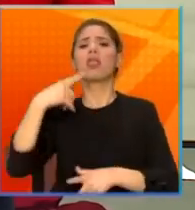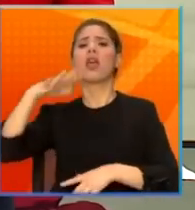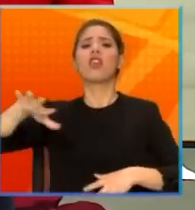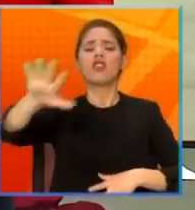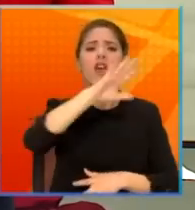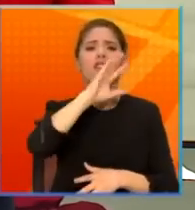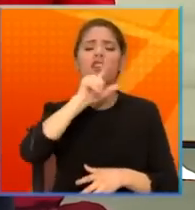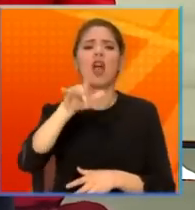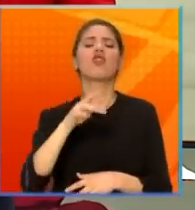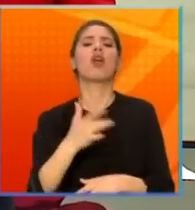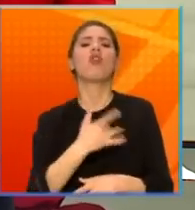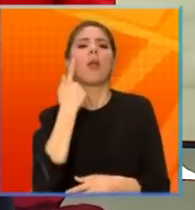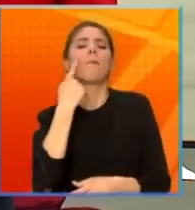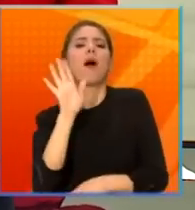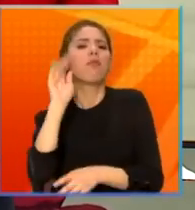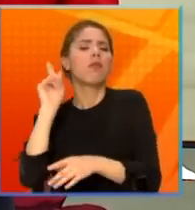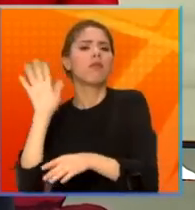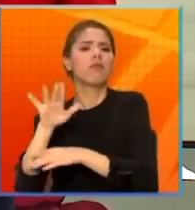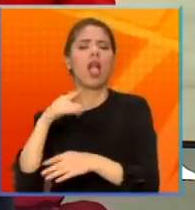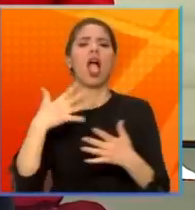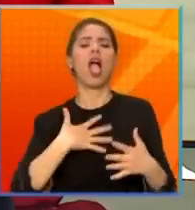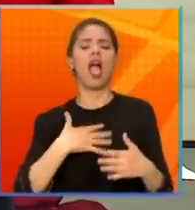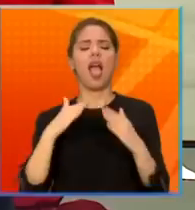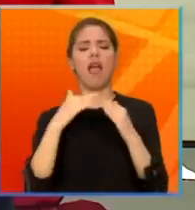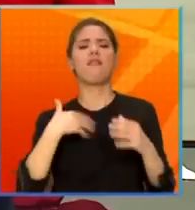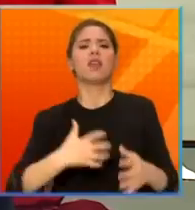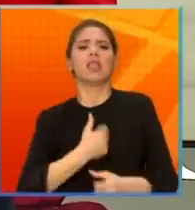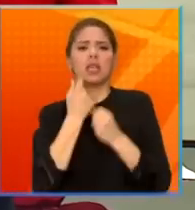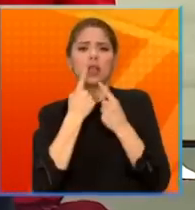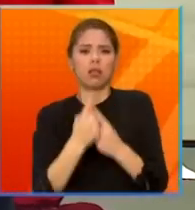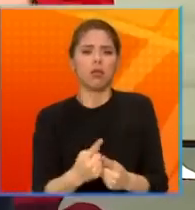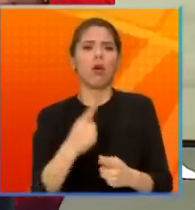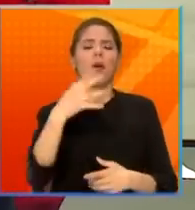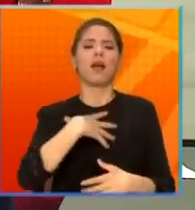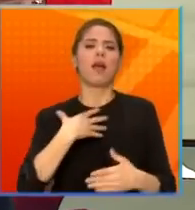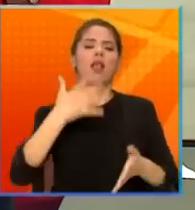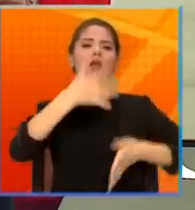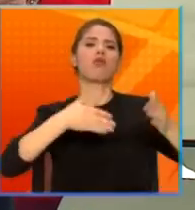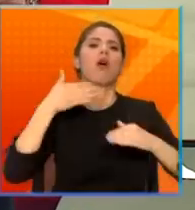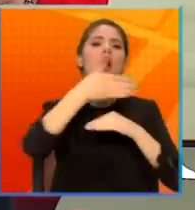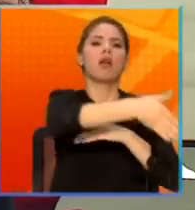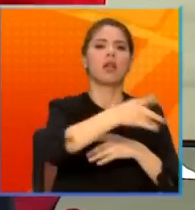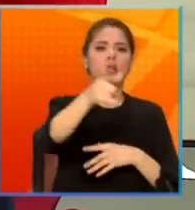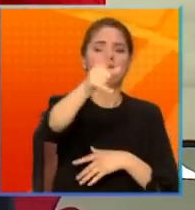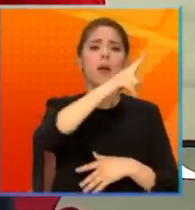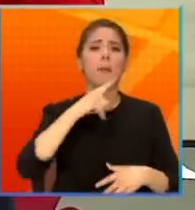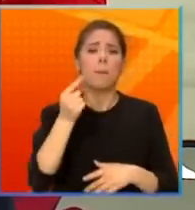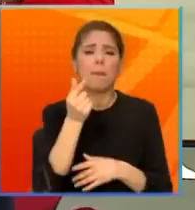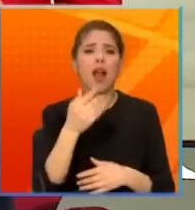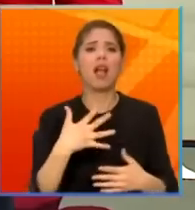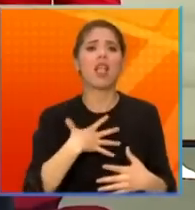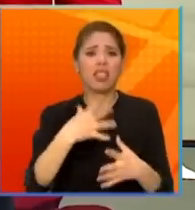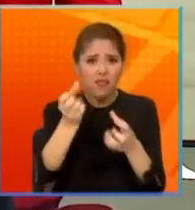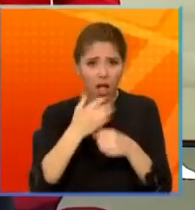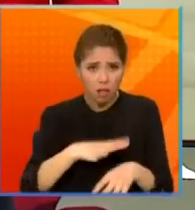çevrelerindeki yaşlıların canını umursadılar. Evde sıkılıyoruz bahanesinin arkasına sığınıp kendilerini sokağa attılar. Yani biraz nefes